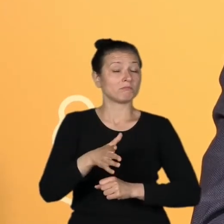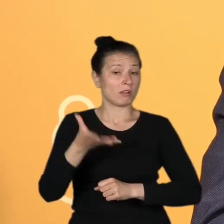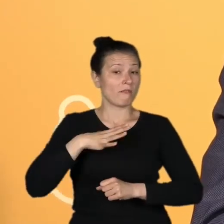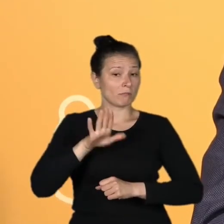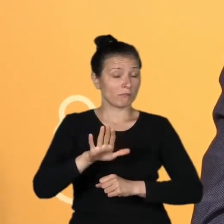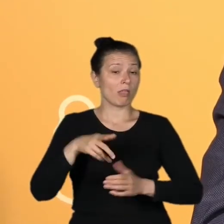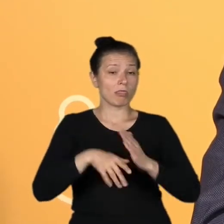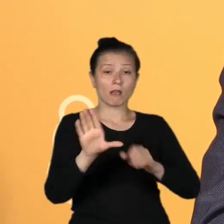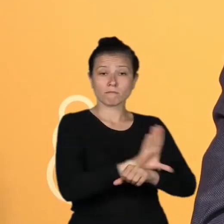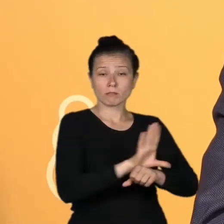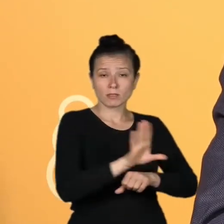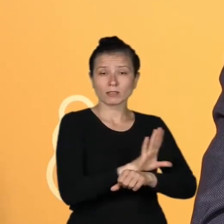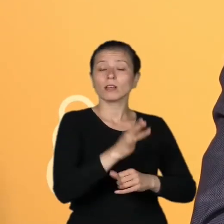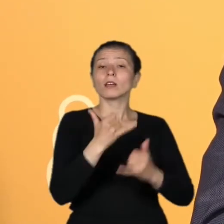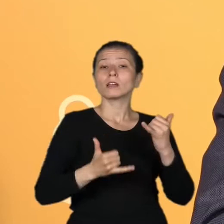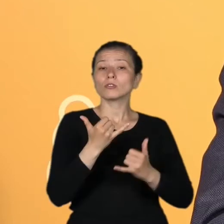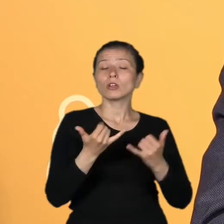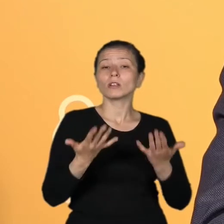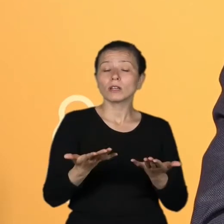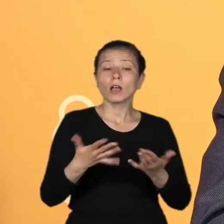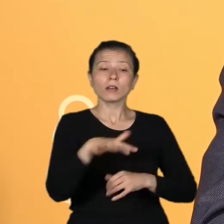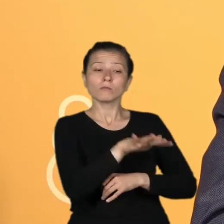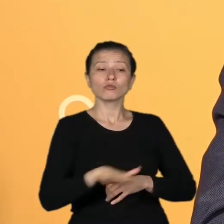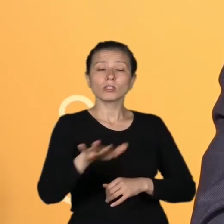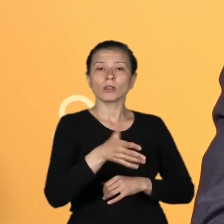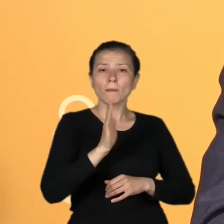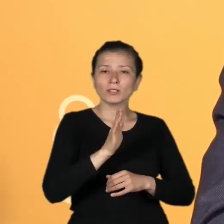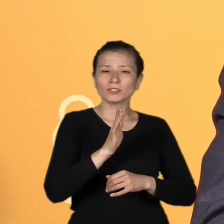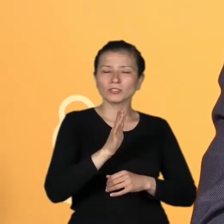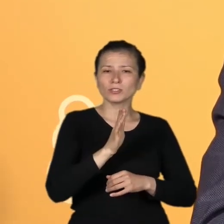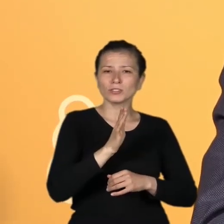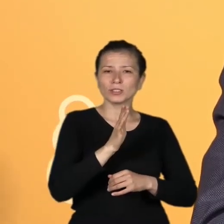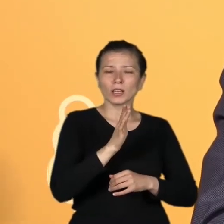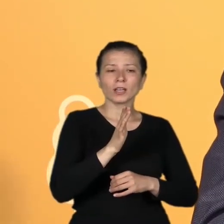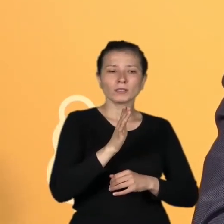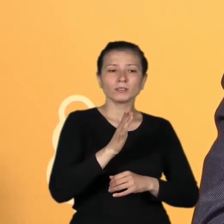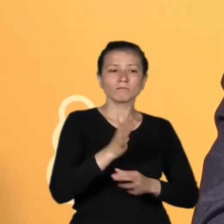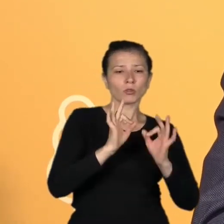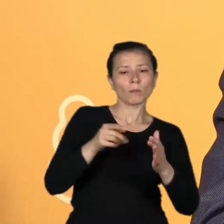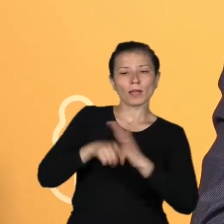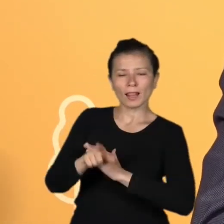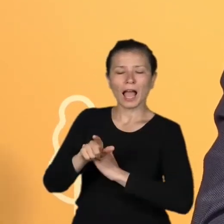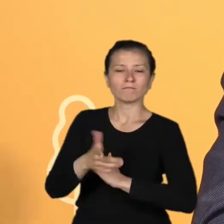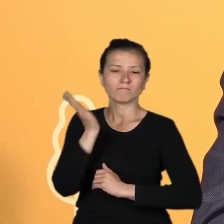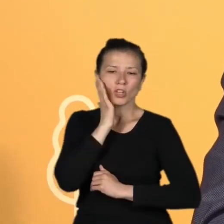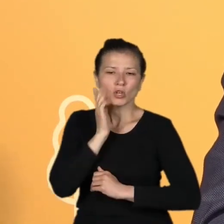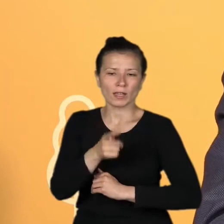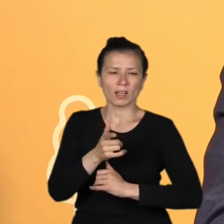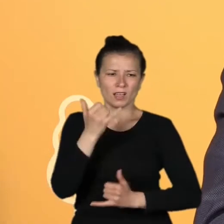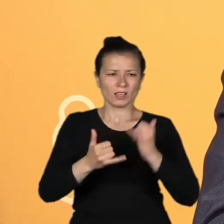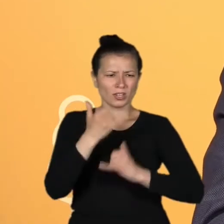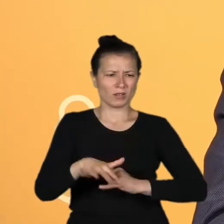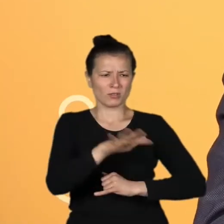dla biznesu wtedy, kiedy ta przestrzeń będzie sprzyjała ich osiedlaniu się. Jeśli ta przestrzeń będzie zła pod względem